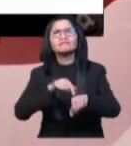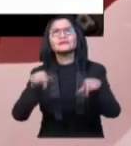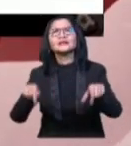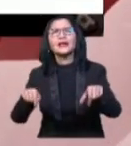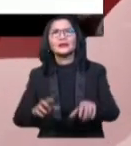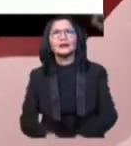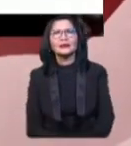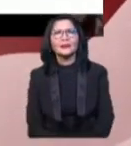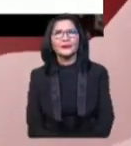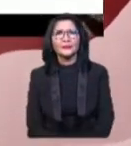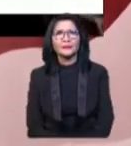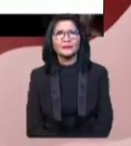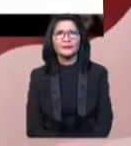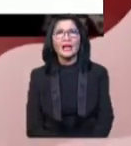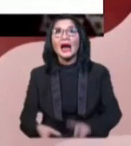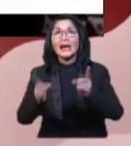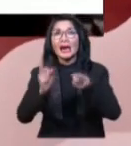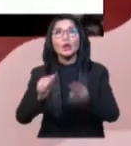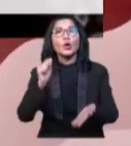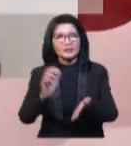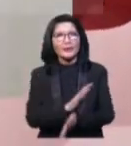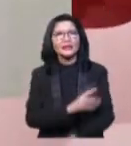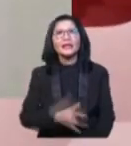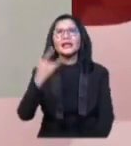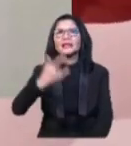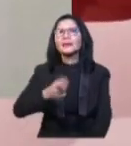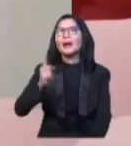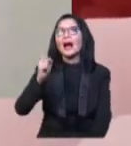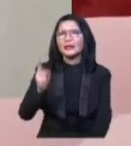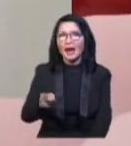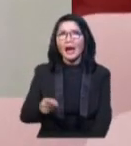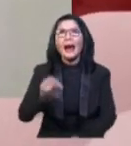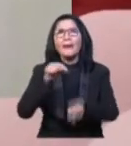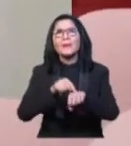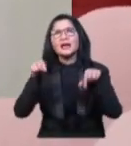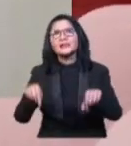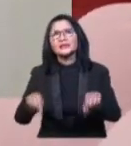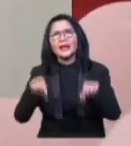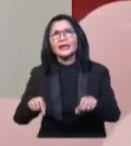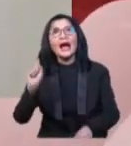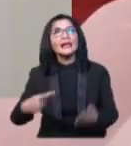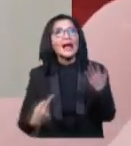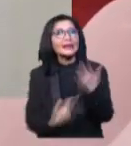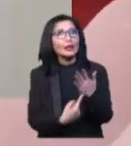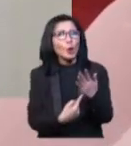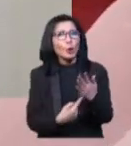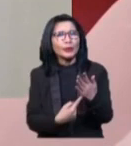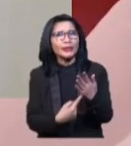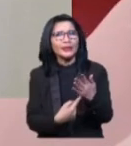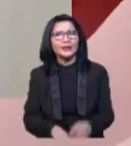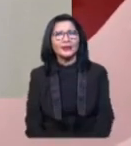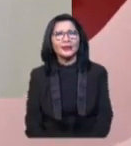sekarang? Kalau peluang pasti tetap ada ya, apalagi sekarang kita ada teknologi, kita